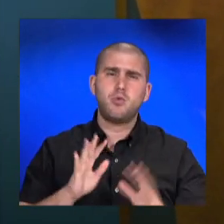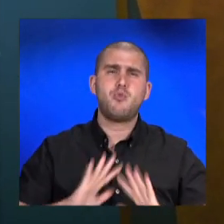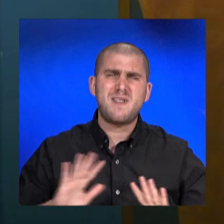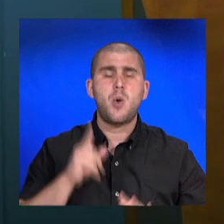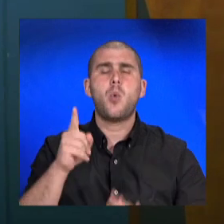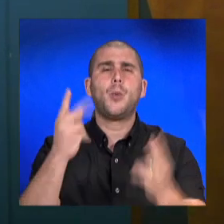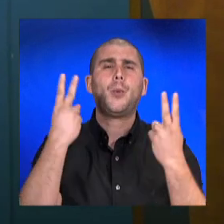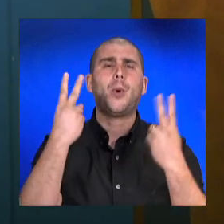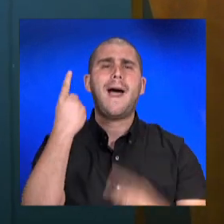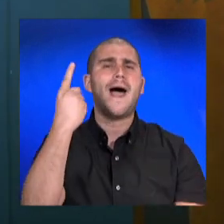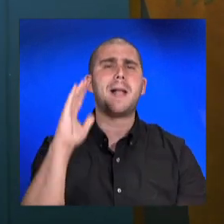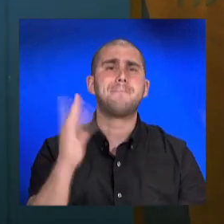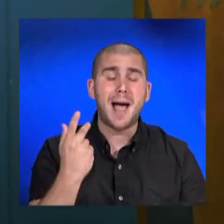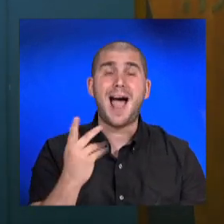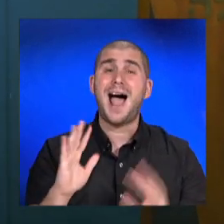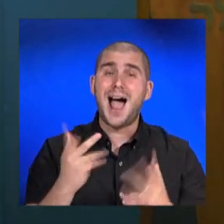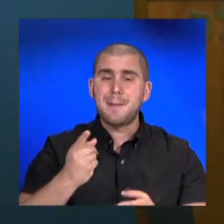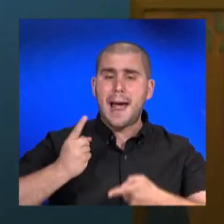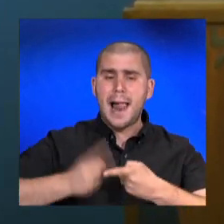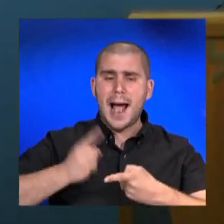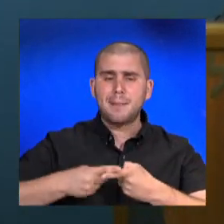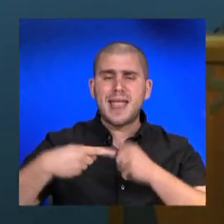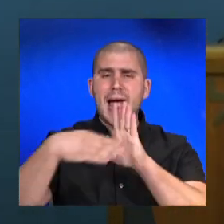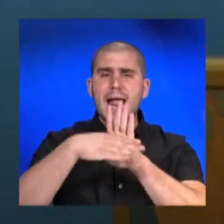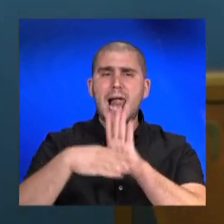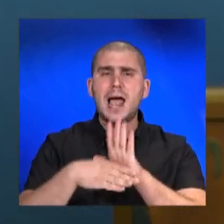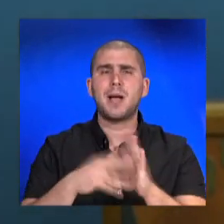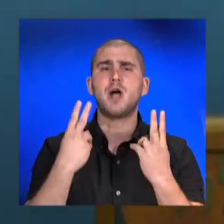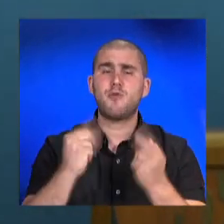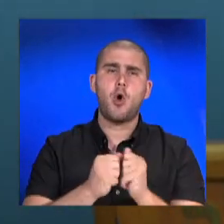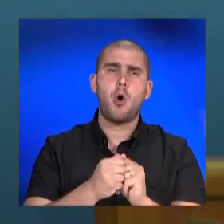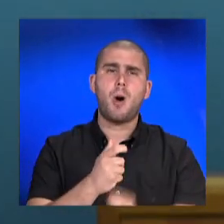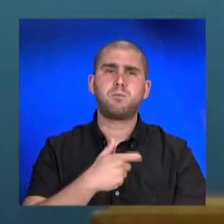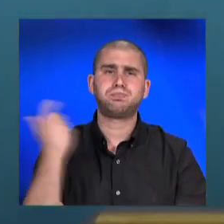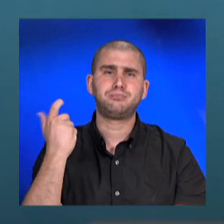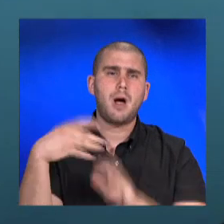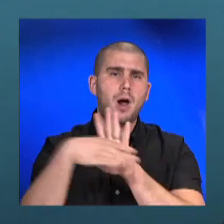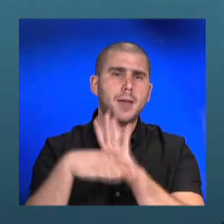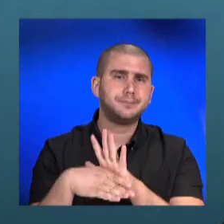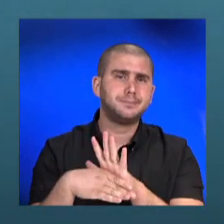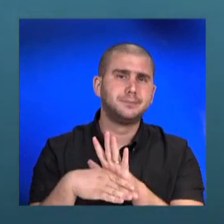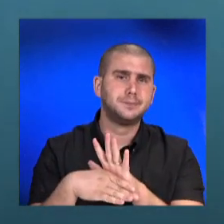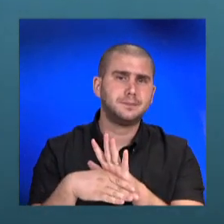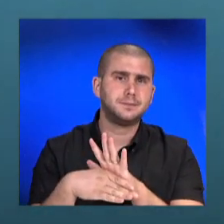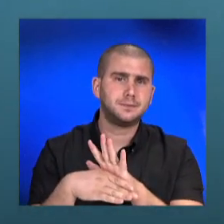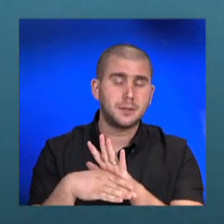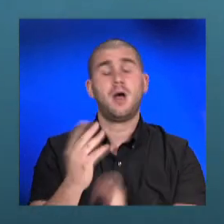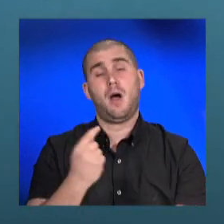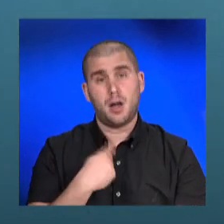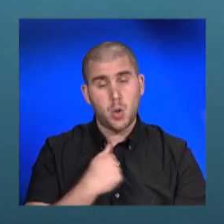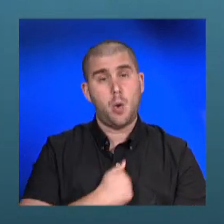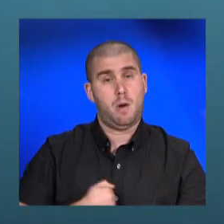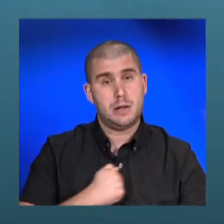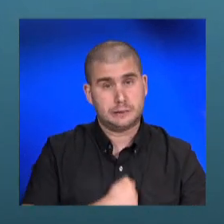אחד. האם מקפידים על הכללים או לא מקפידים על הכללים? ואנחנו לצערנו